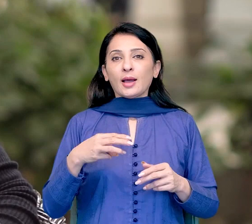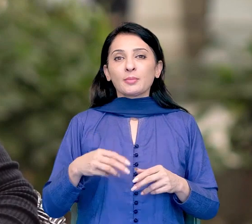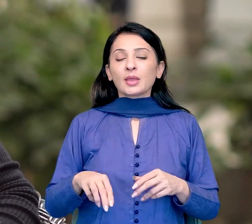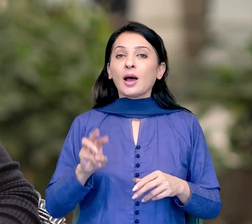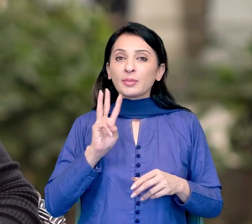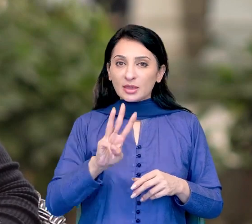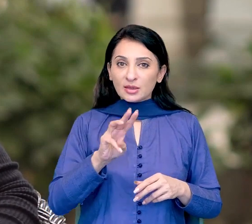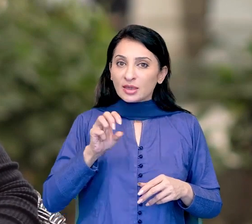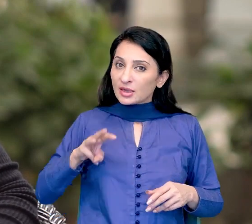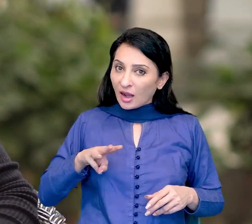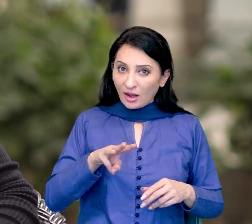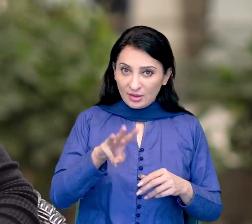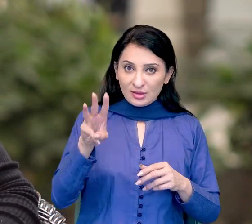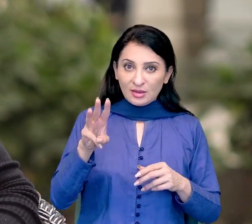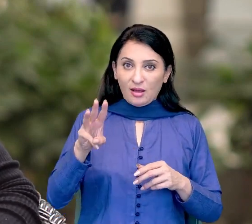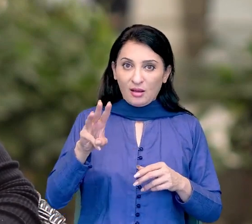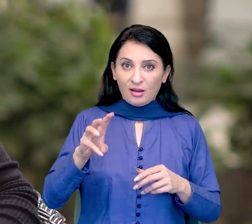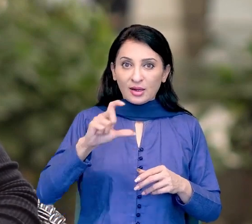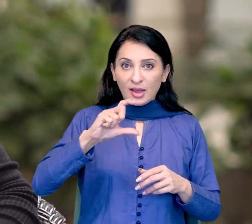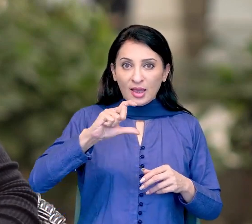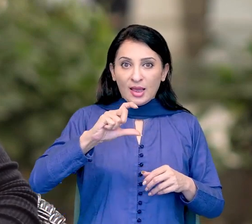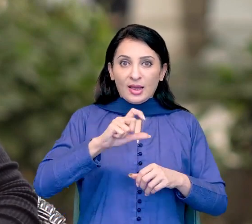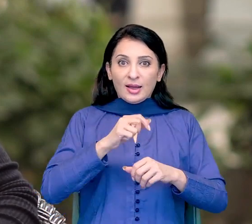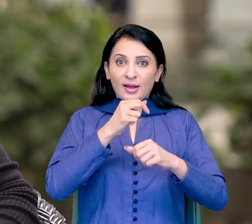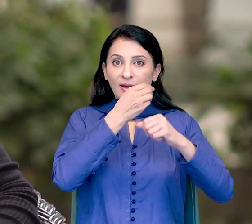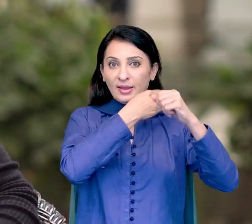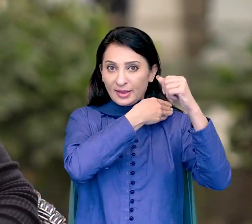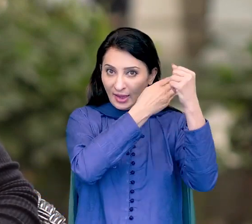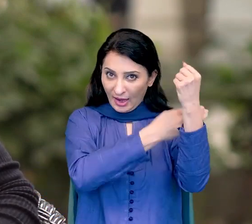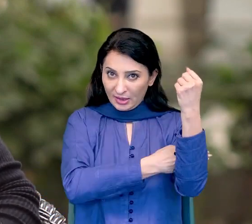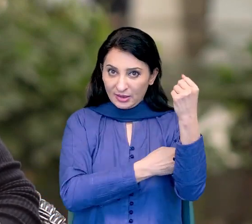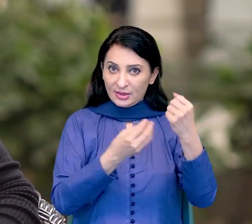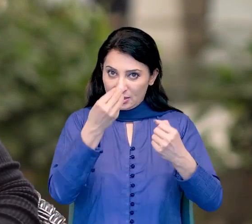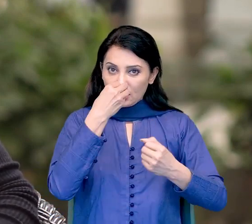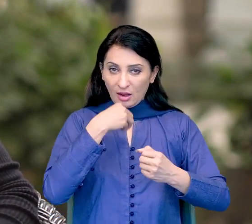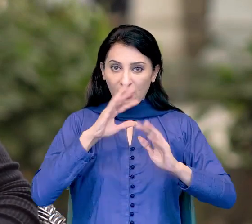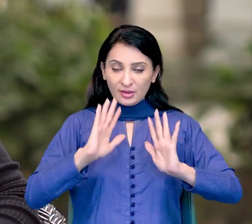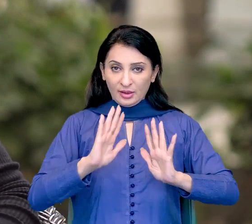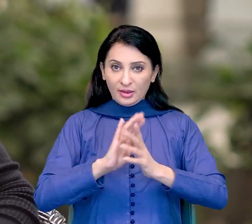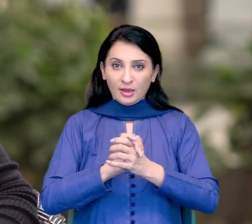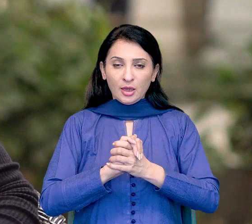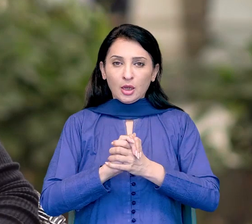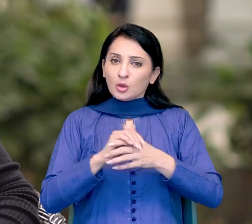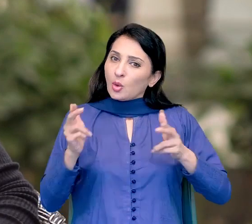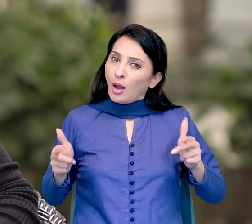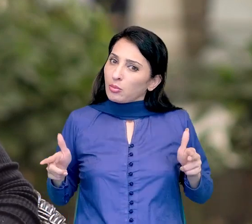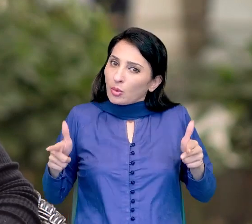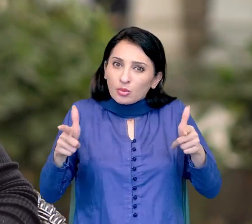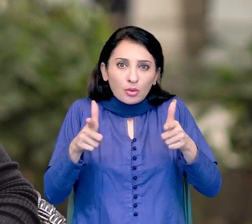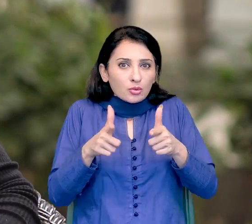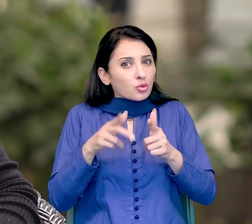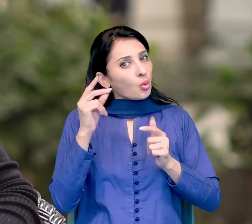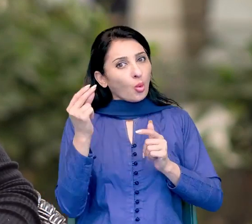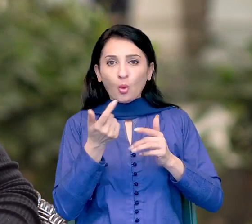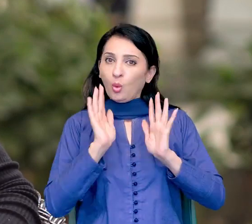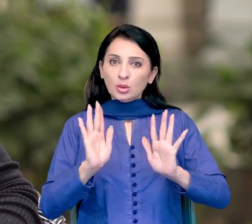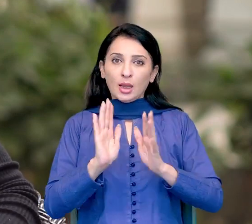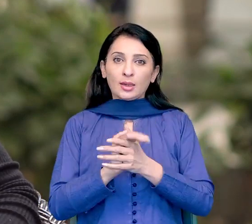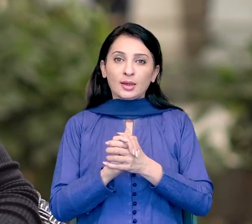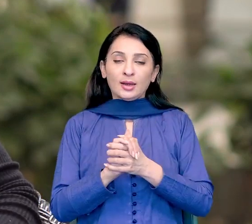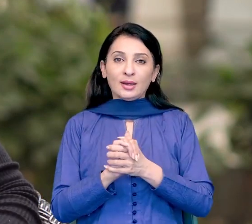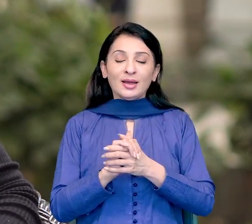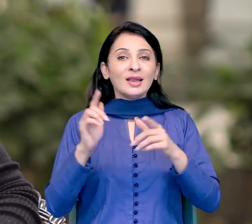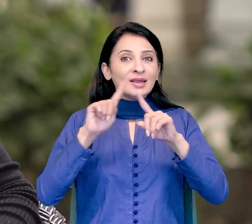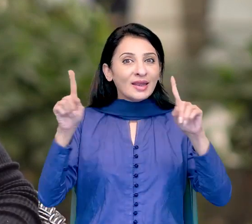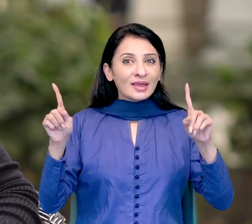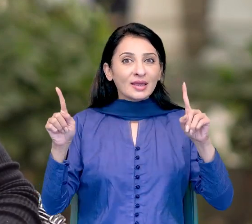3000 کیلریز کھا رہے ہیں اور آپ نے کریش ڈائٹ کر کے آپ 1200 کیلریز پہ آ گئے، وزن تو آپ کا کم ہو جائے گا لیکن آپ